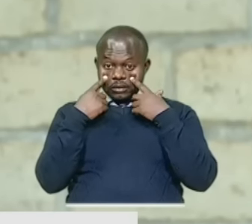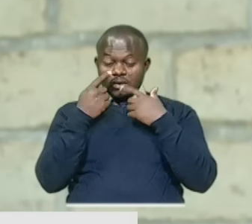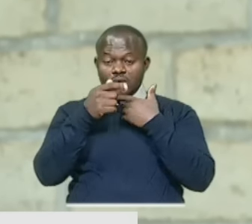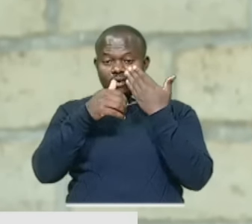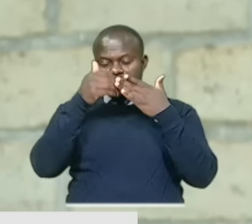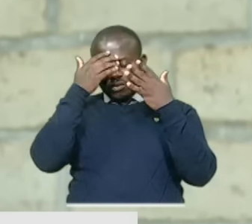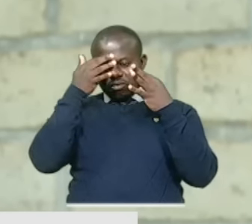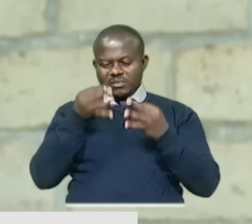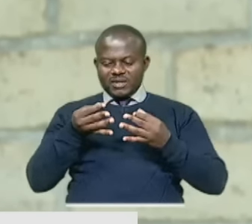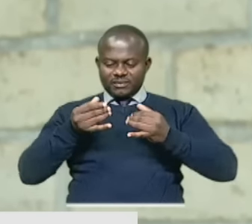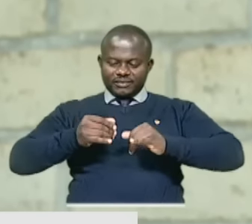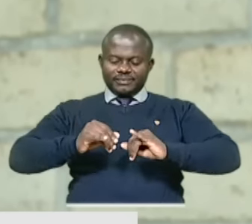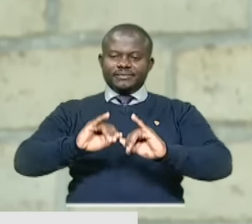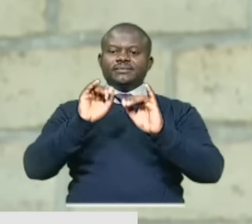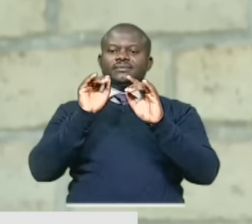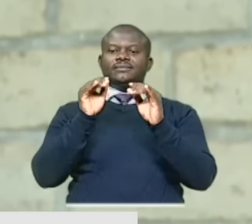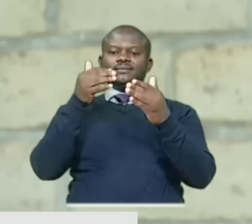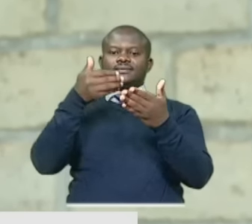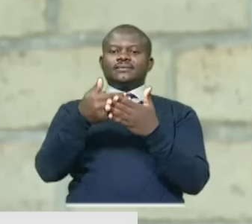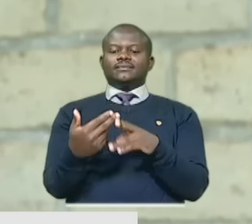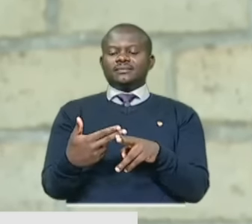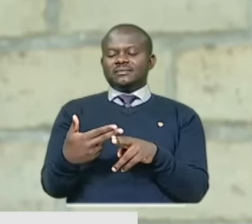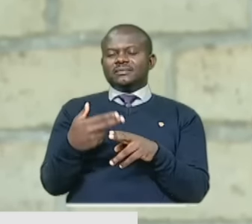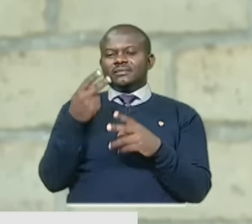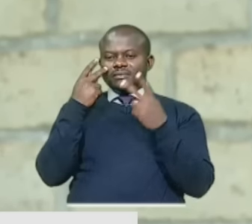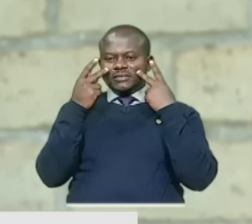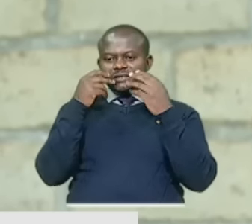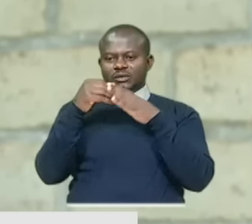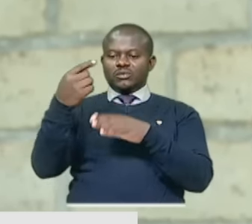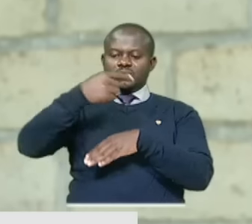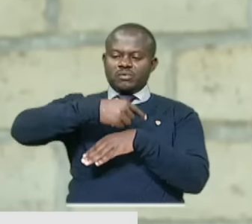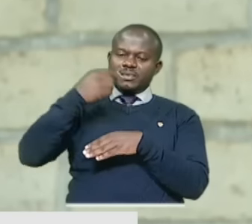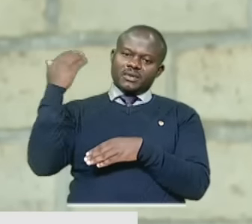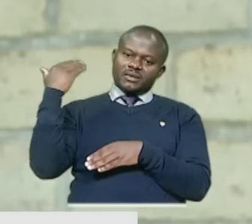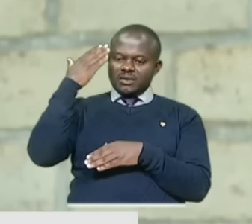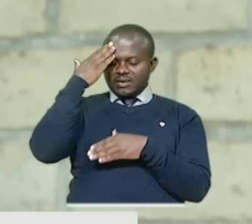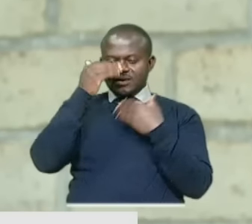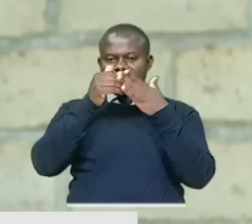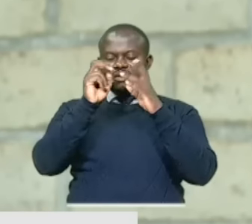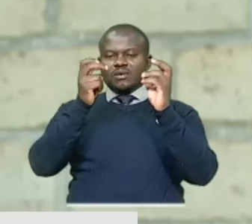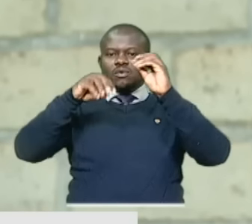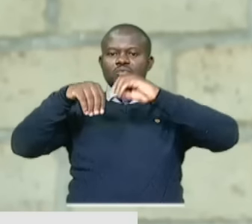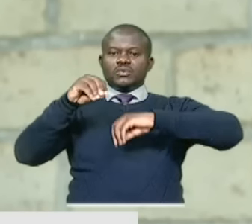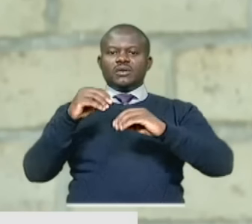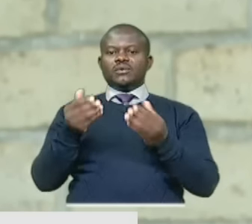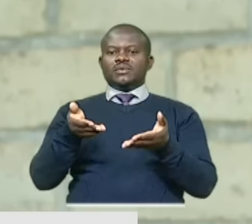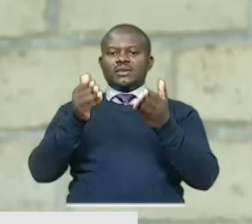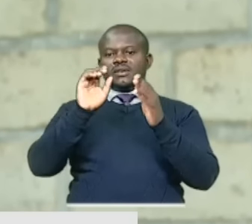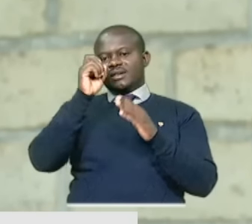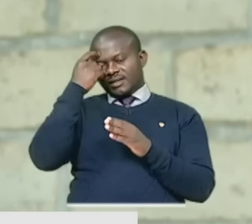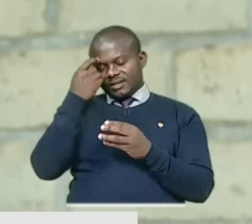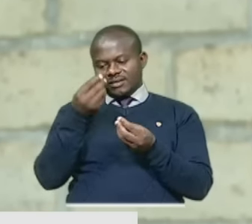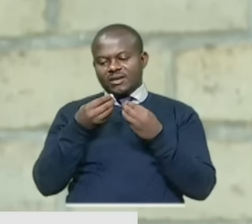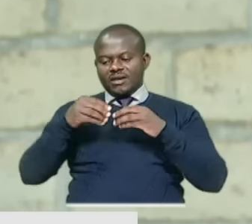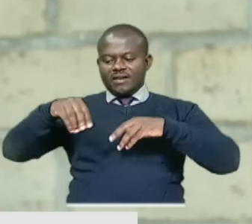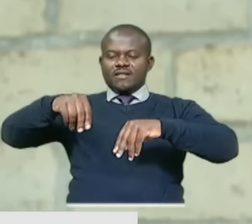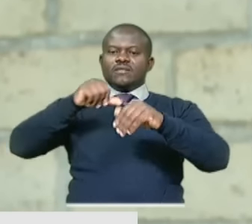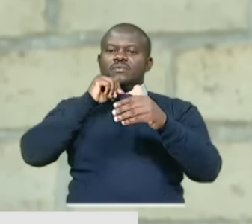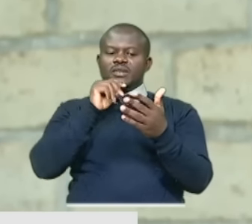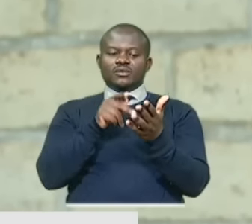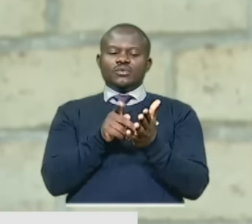washyizwe mu bikorwa aho ngira ngo nagiye mbona ko no minsi ishize kugira ngo umusaruro uzamuke na leta yatugeneye ifumbire